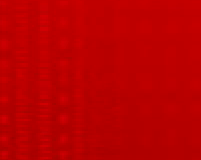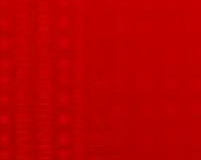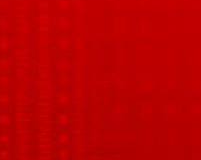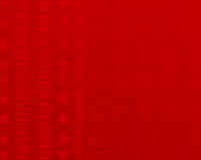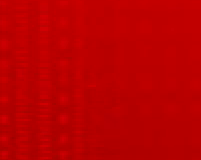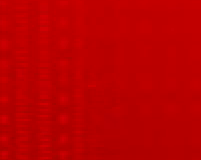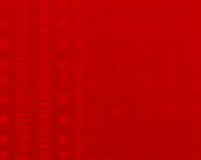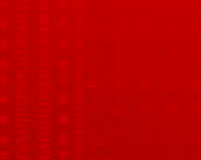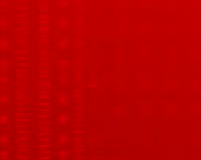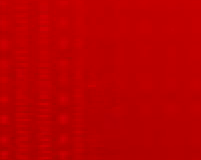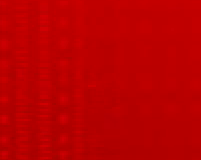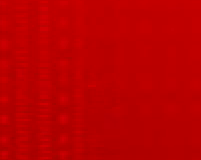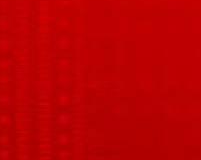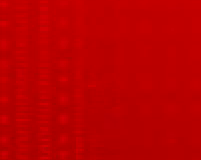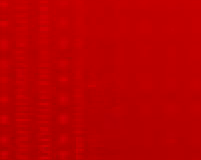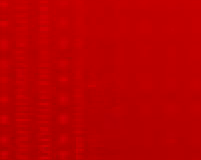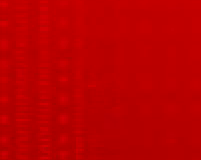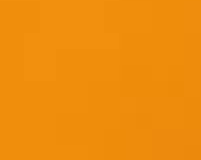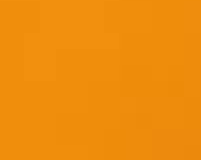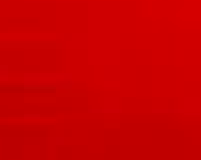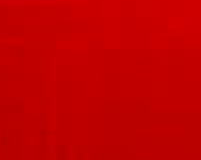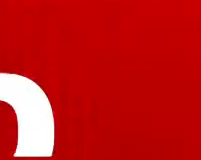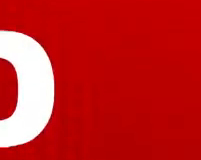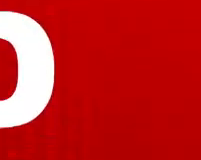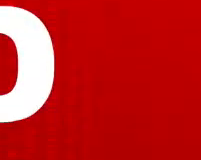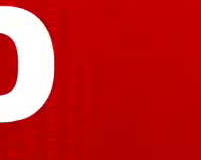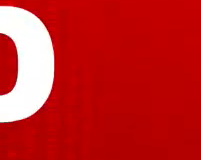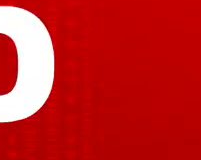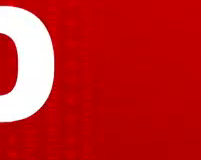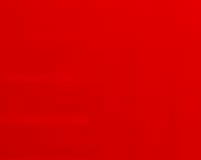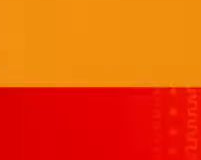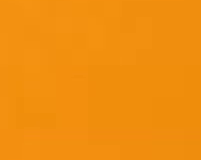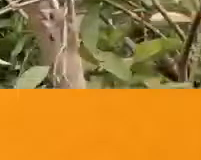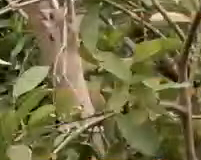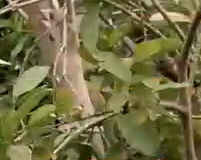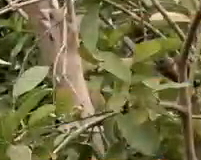Did I